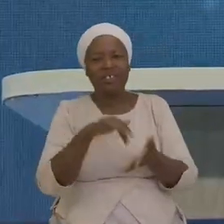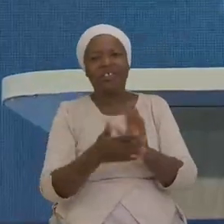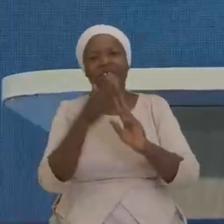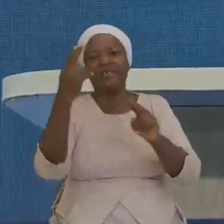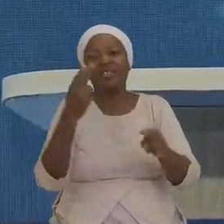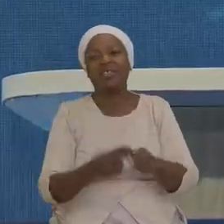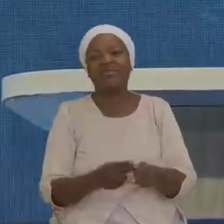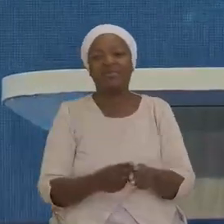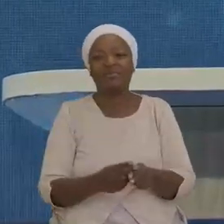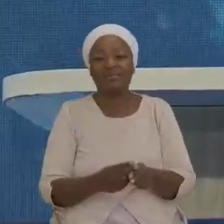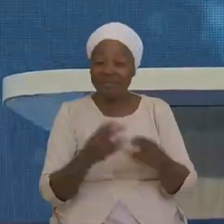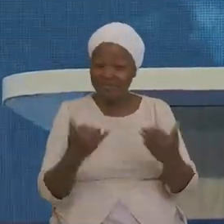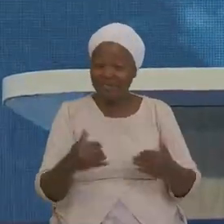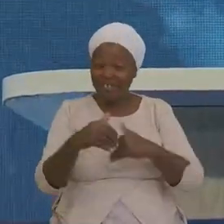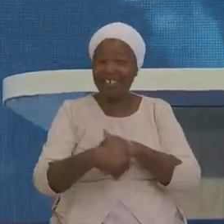Cela te sera pourvu.